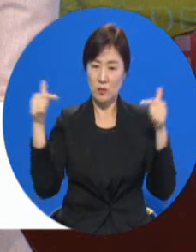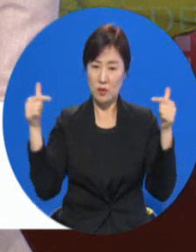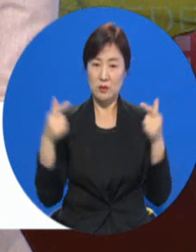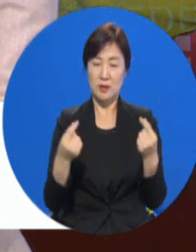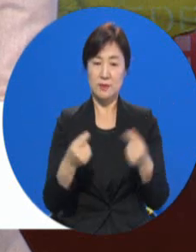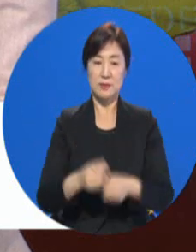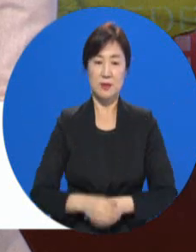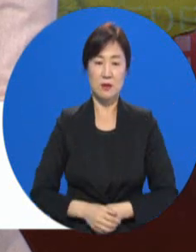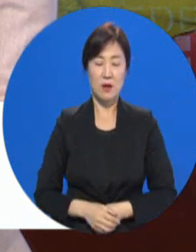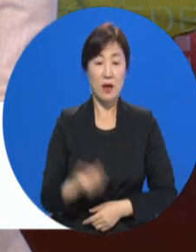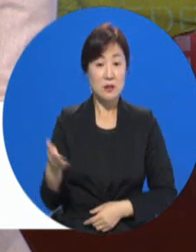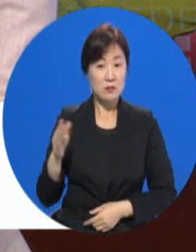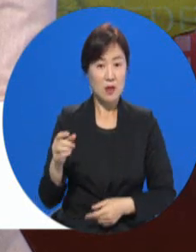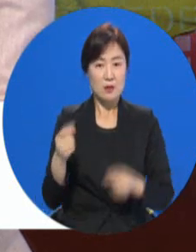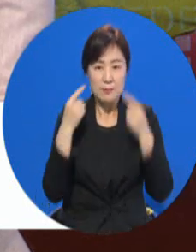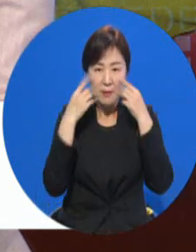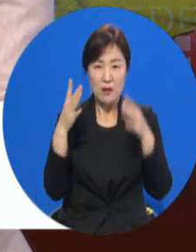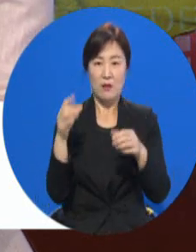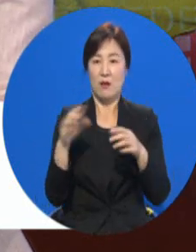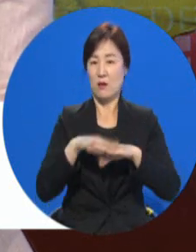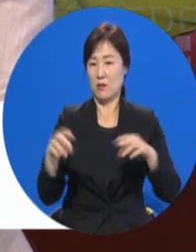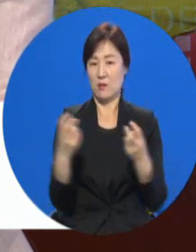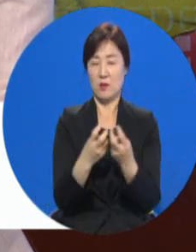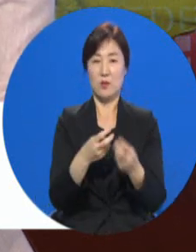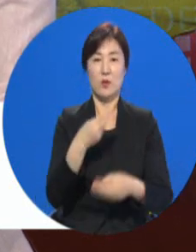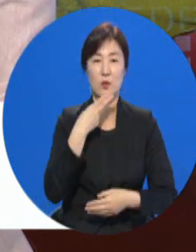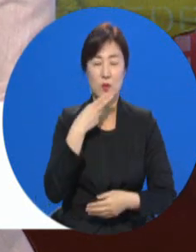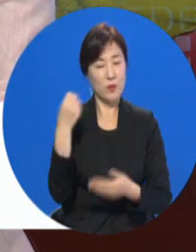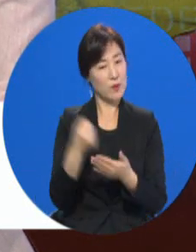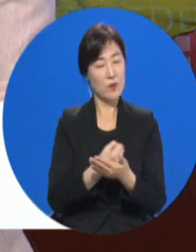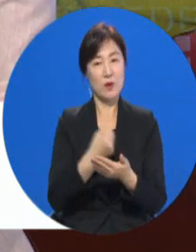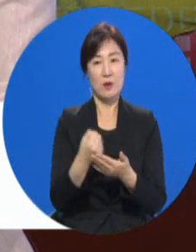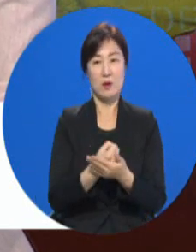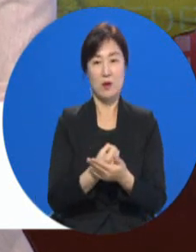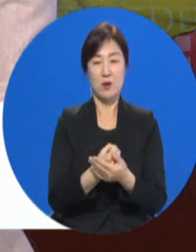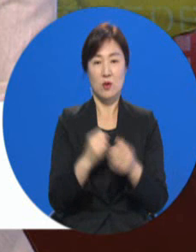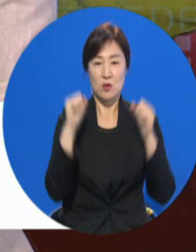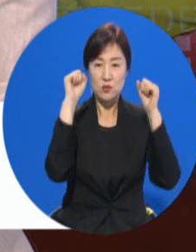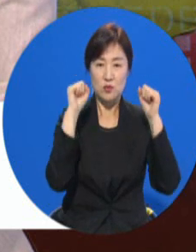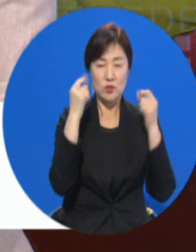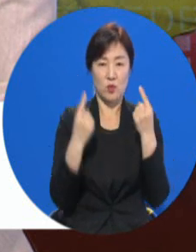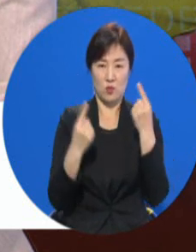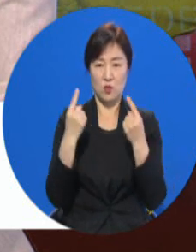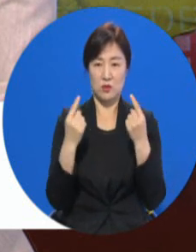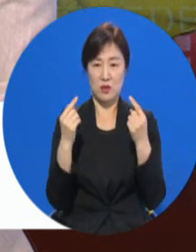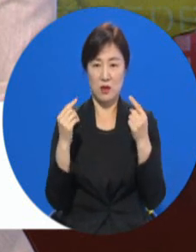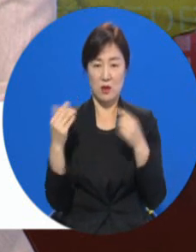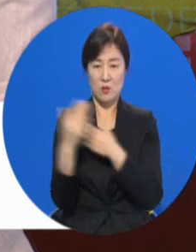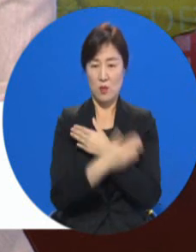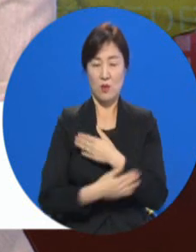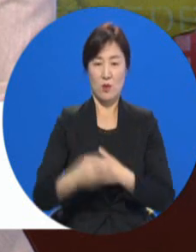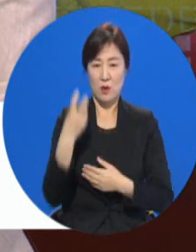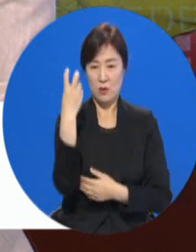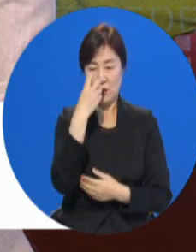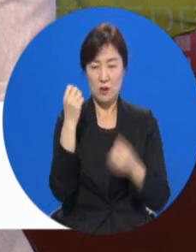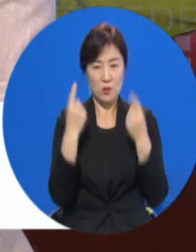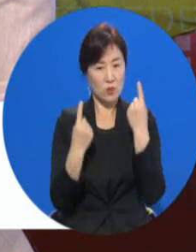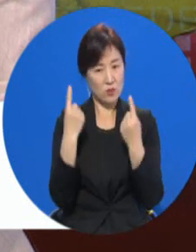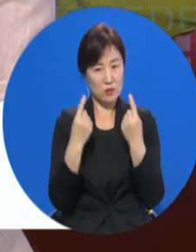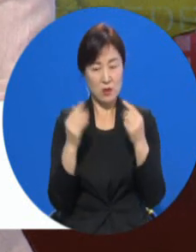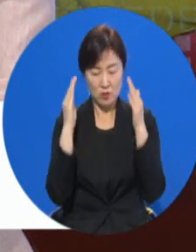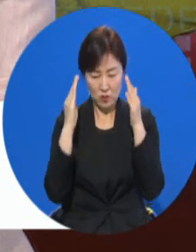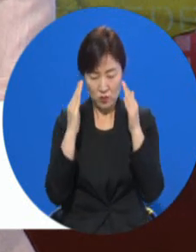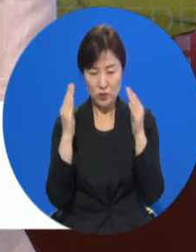그런데 특별한 대책이 없다는 것이 더 문제입니다. 운동이나 건강관리보다 학과 공부를 더 중시하는 환경이 문제일까요?